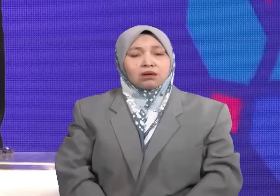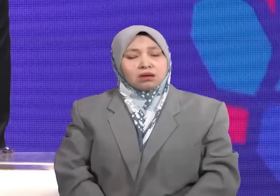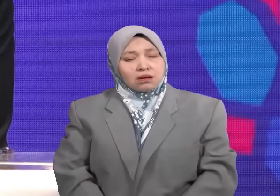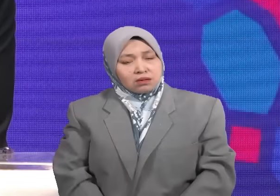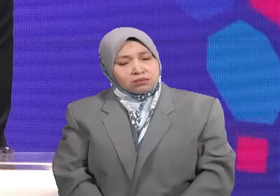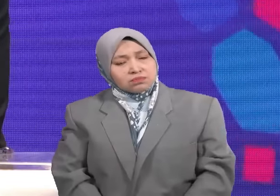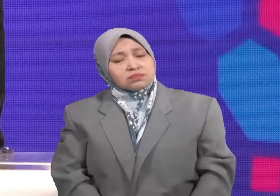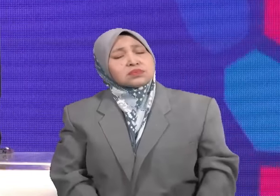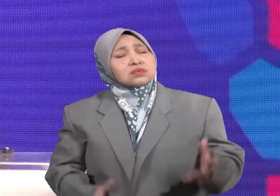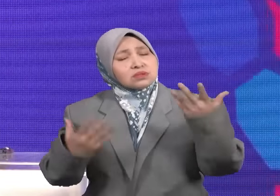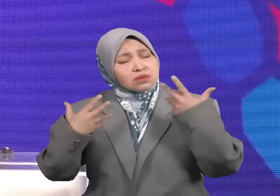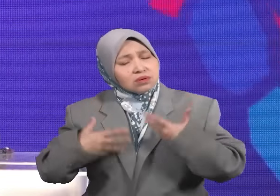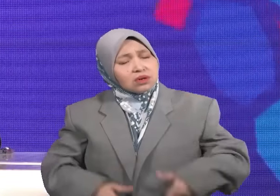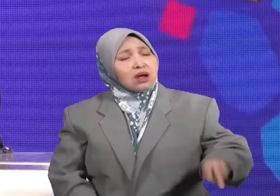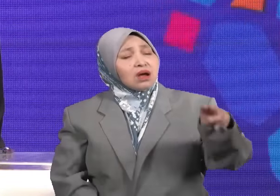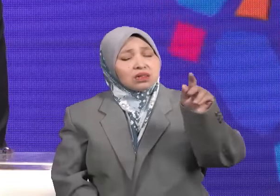وَمَنْ